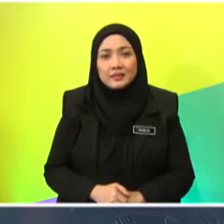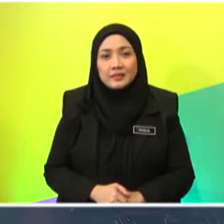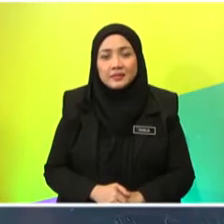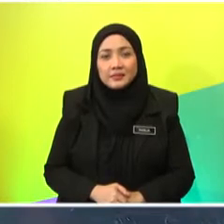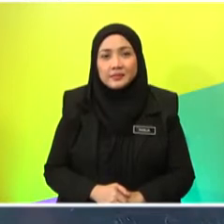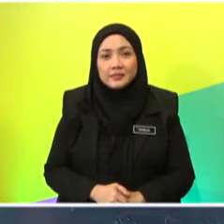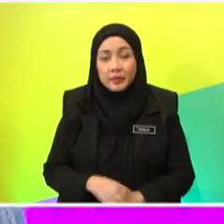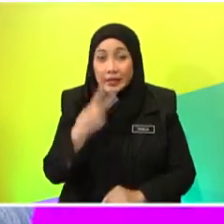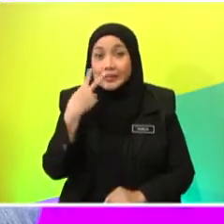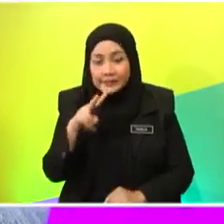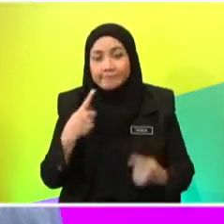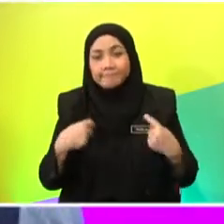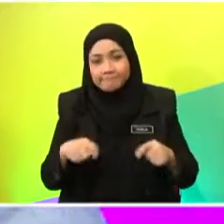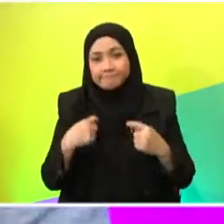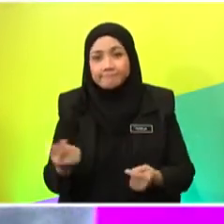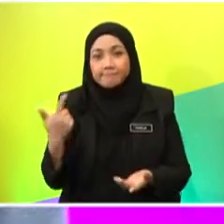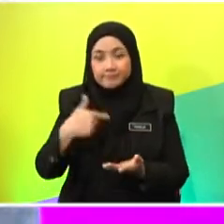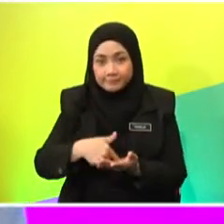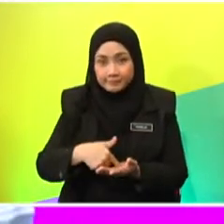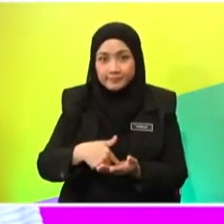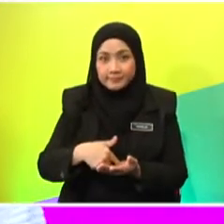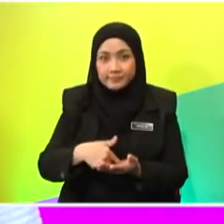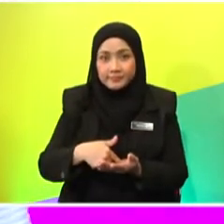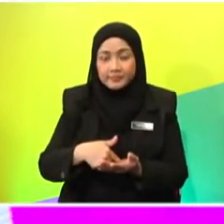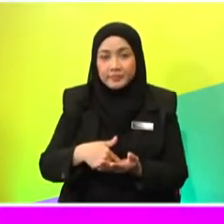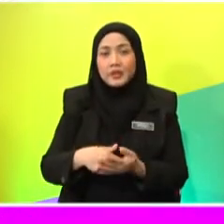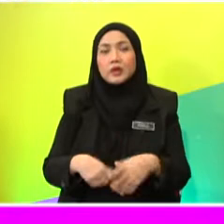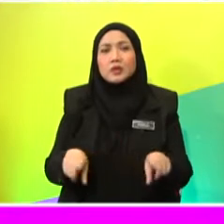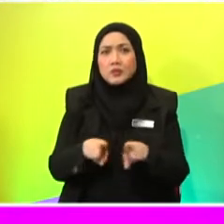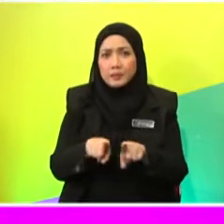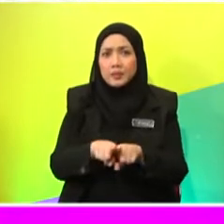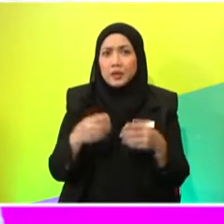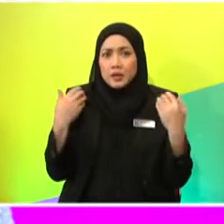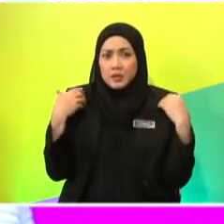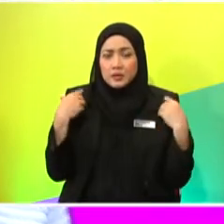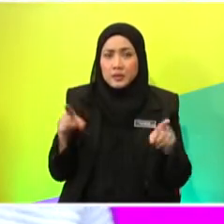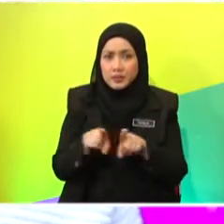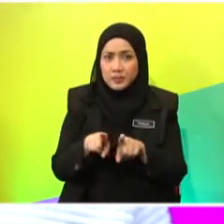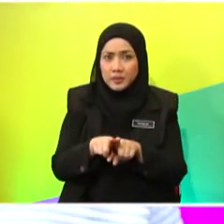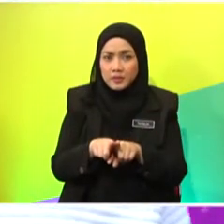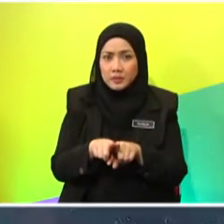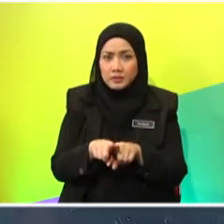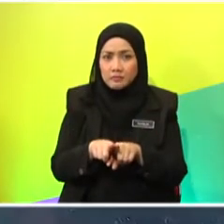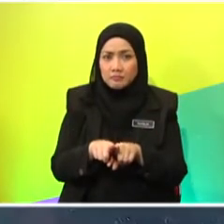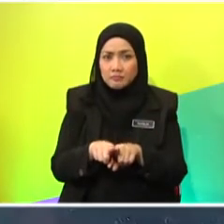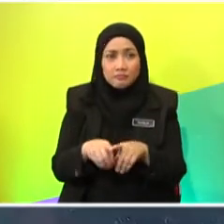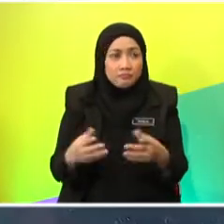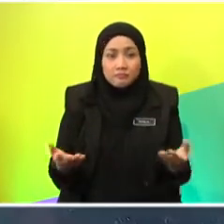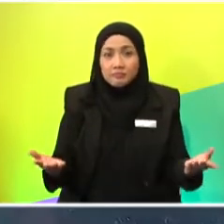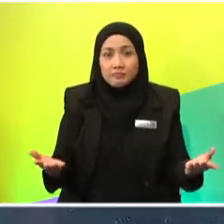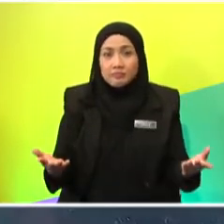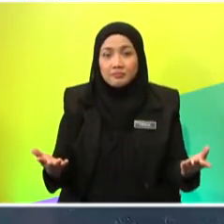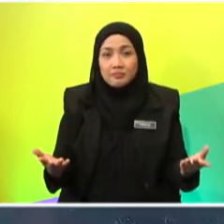Oke sego sauna keluarga yang nih Haha bisa muta'addi tadi sudah